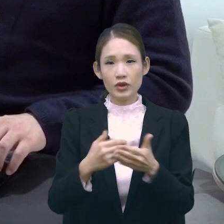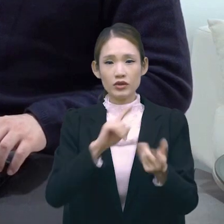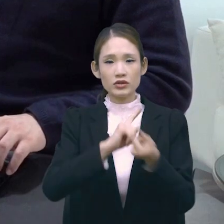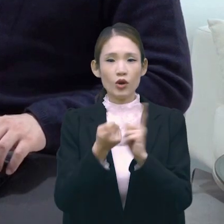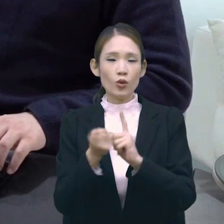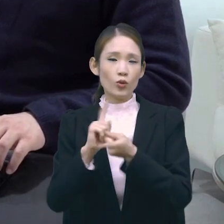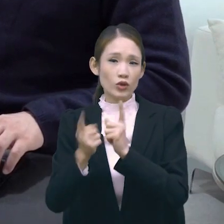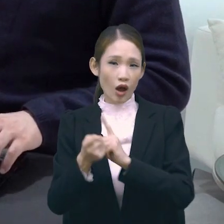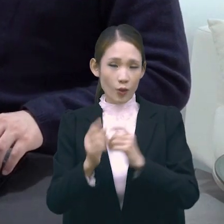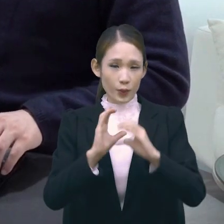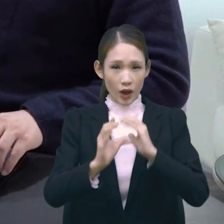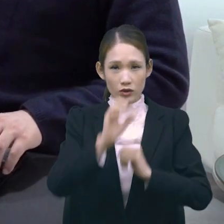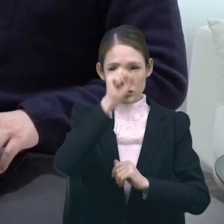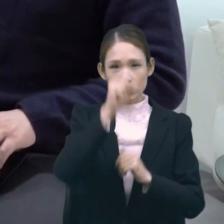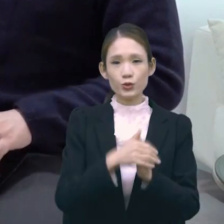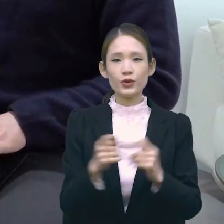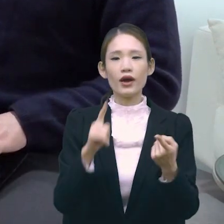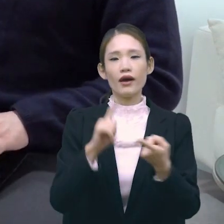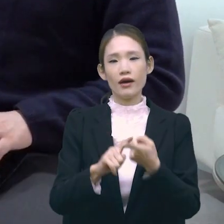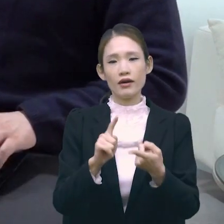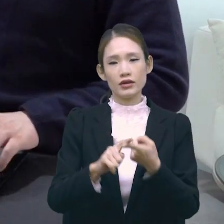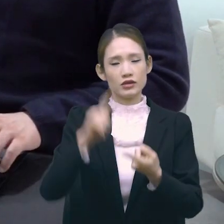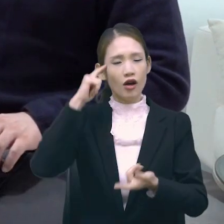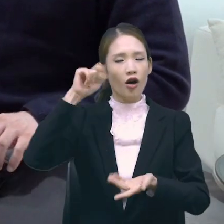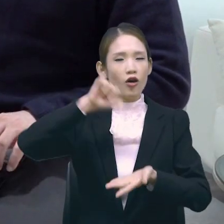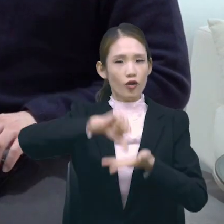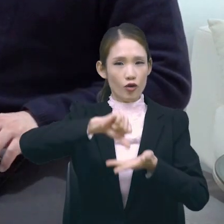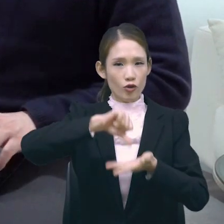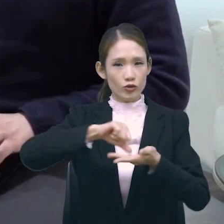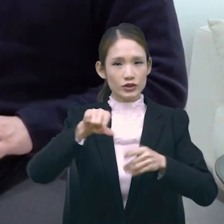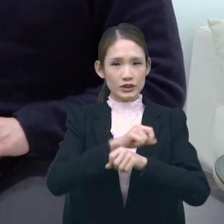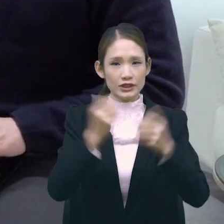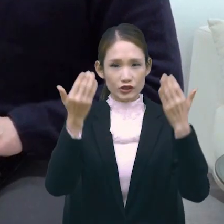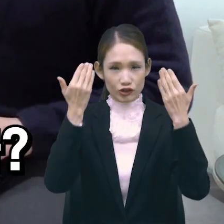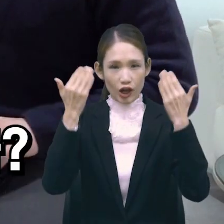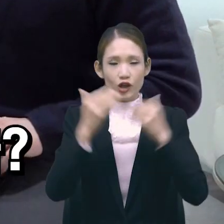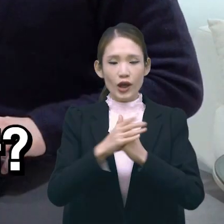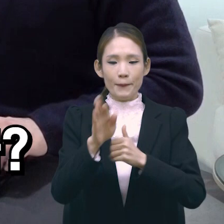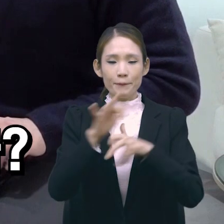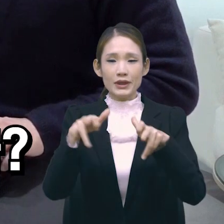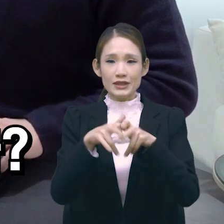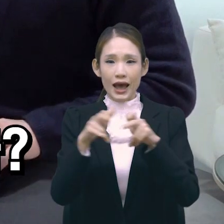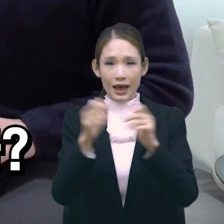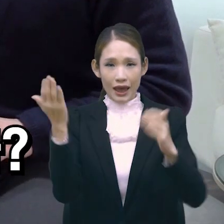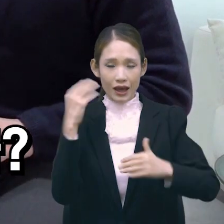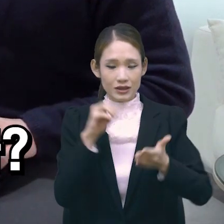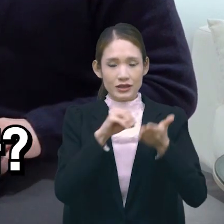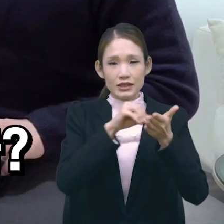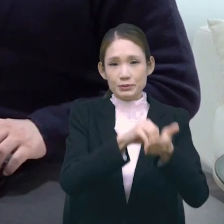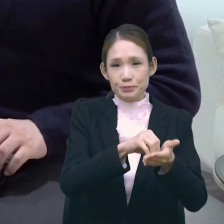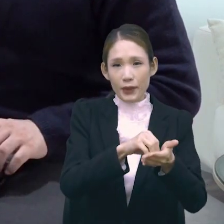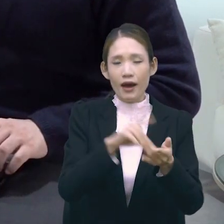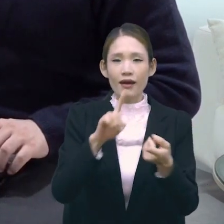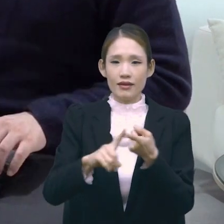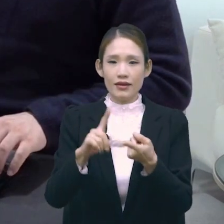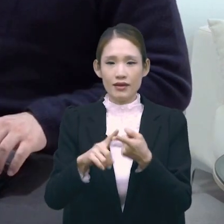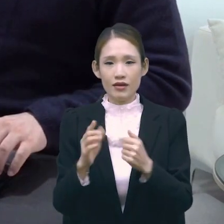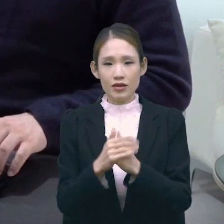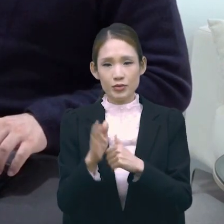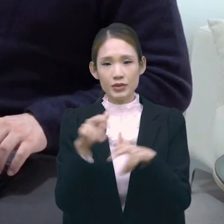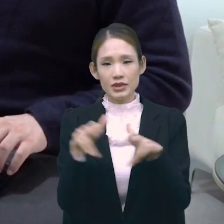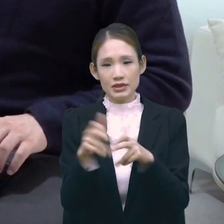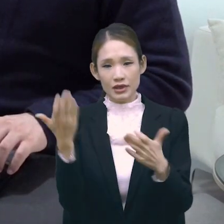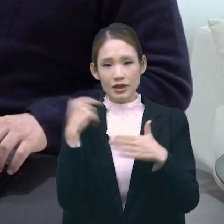받아야 서로서로에게 좋다 이런 얘기들이 많은데 저는 이거를 거꾸로 우리 특수학교에 비장애 학생들이 입학을 해보면 어떨까 생각을 해봤어요.